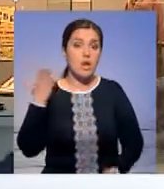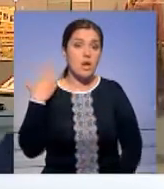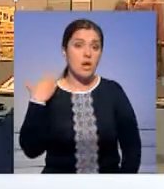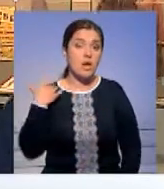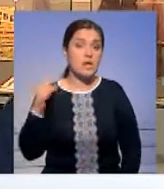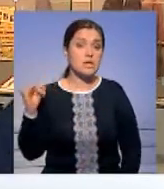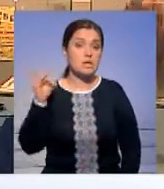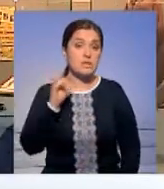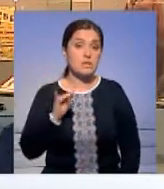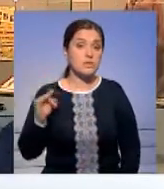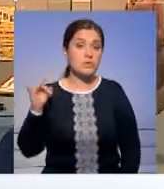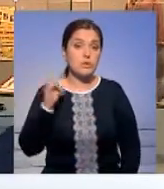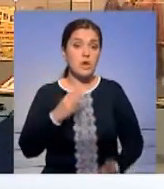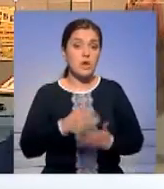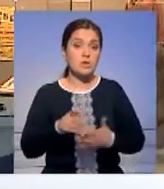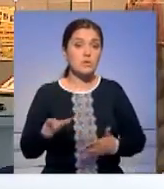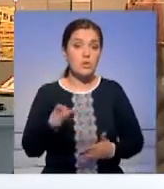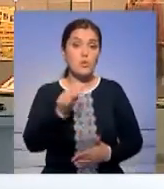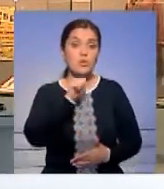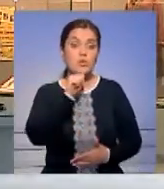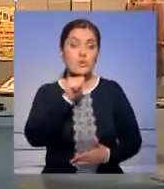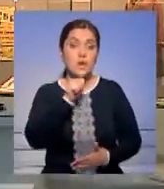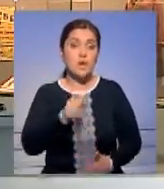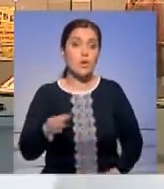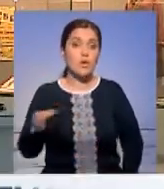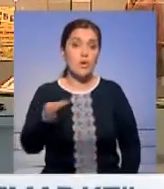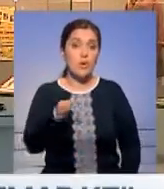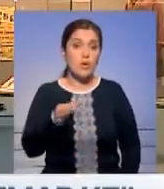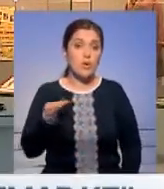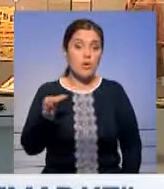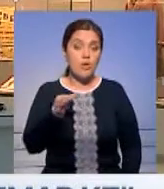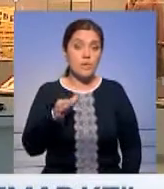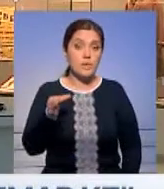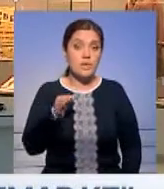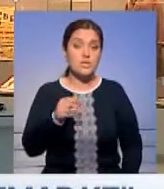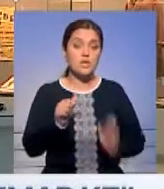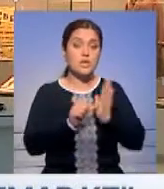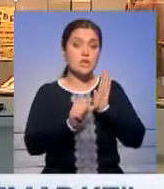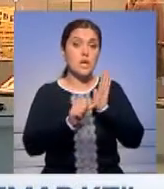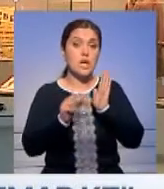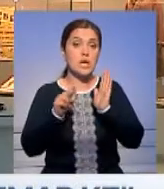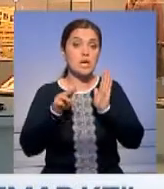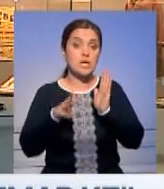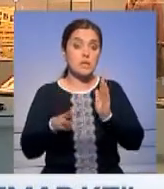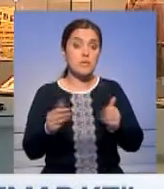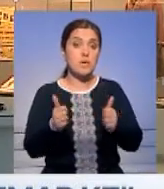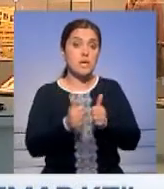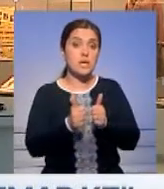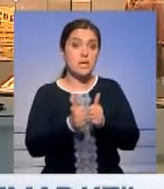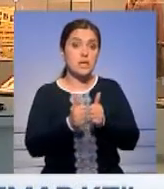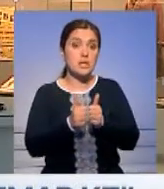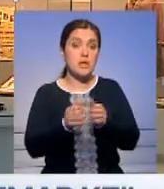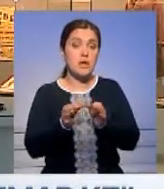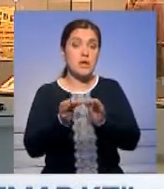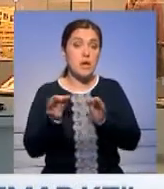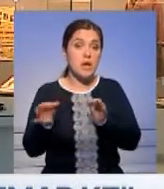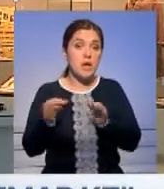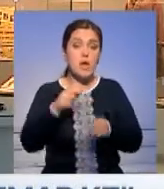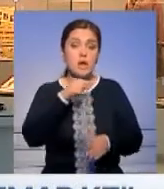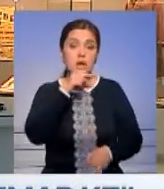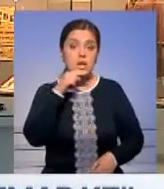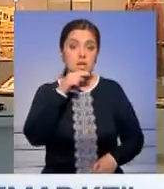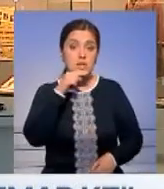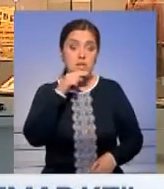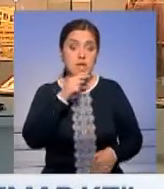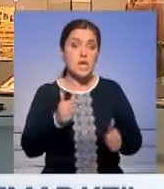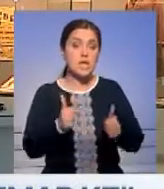берегу реки вот, Кустанайской области, Денисовский район. Там действительно 60 километров от самого аркаима российского находится на